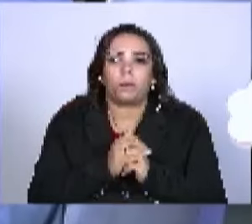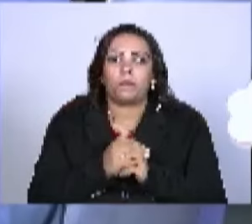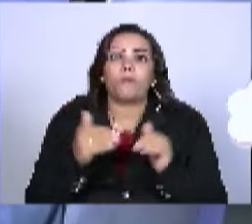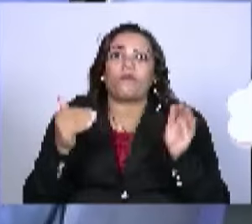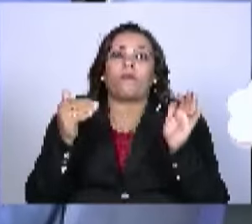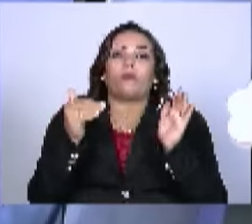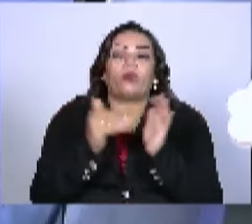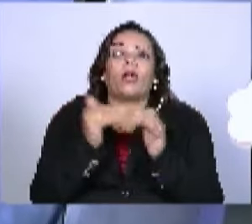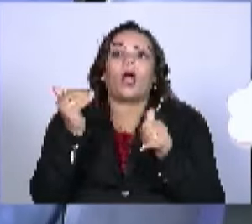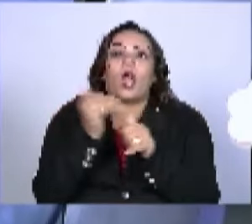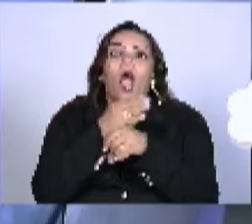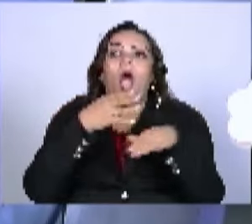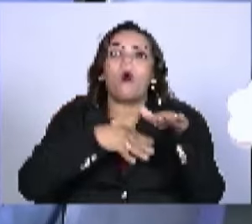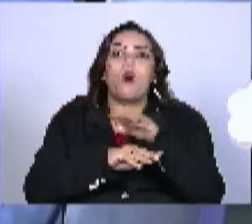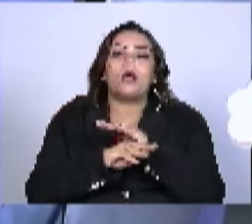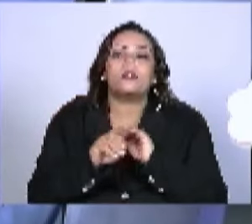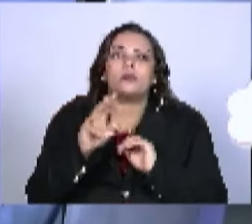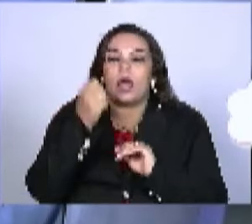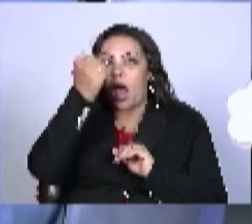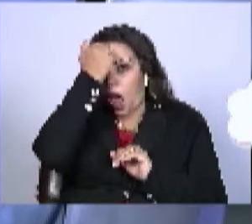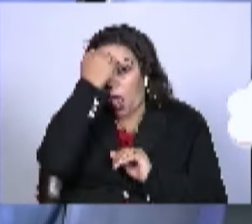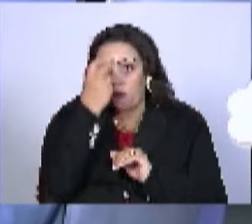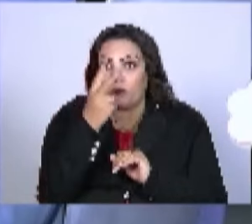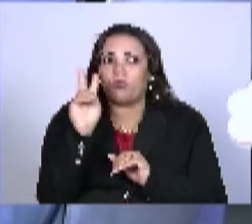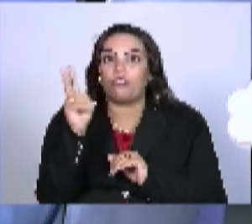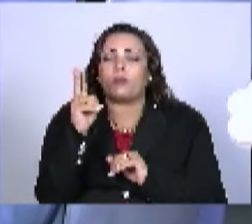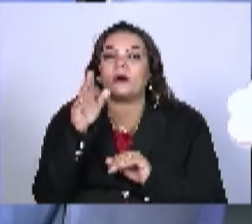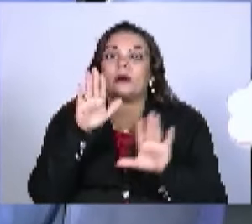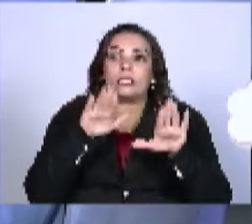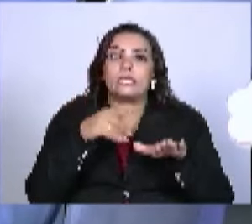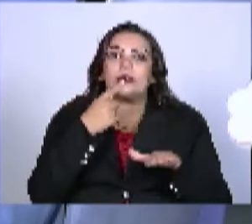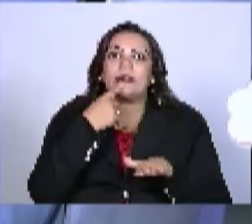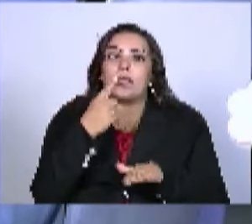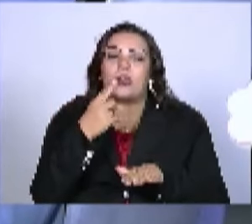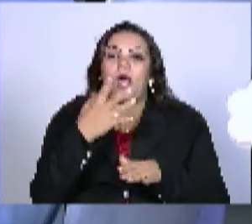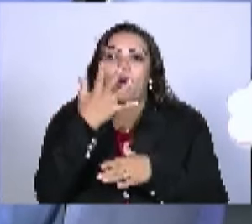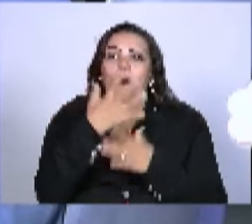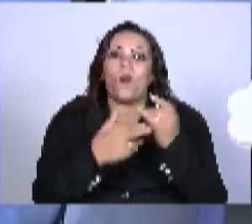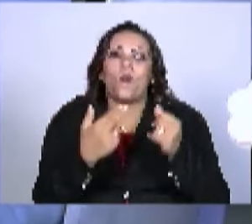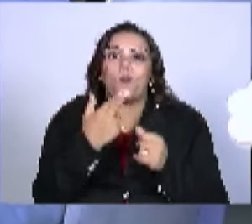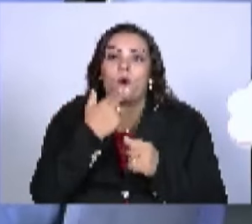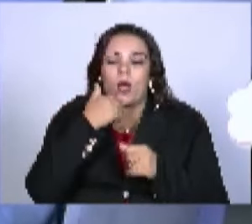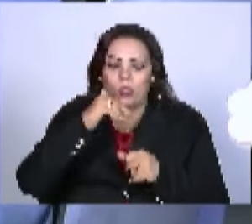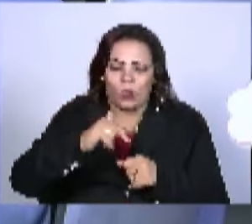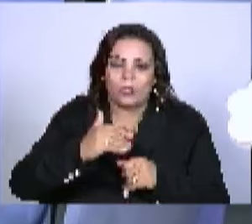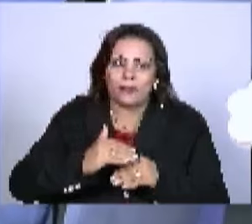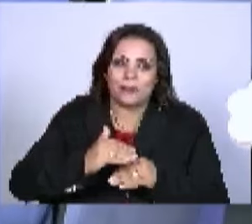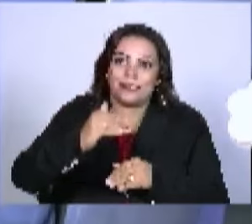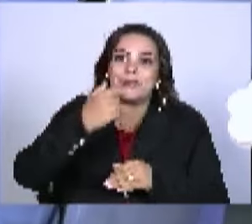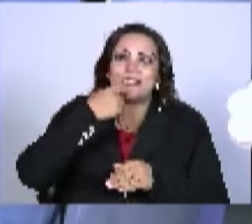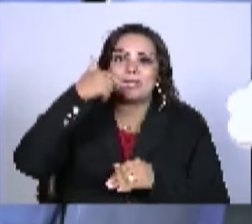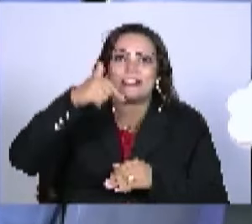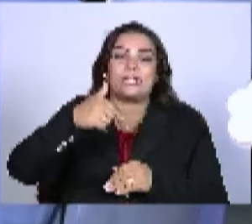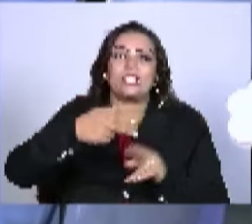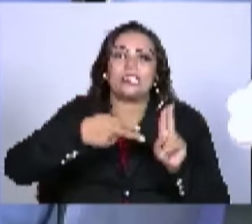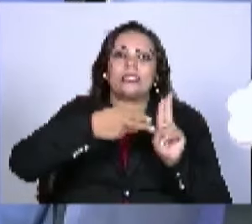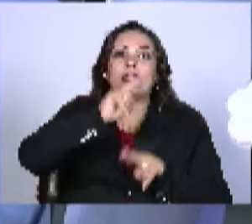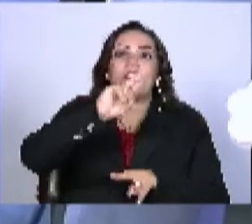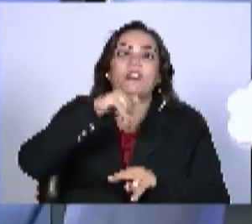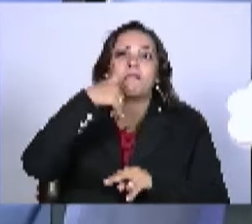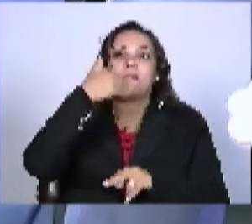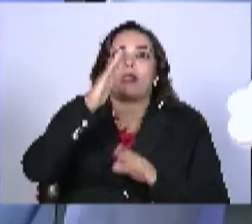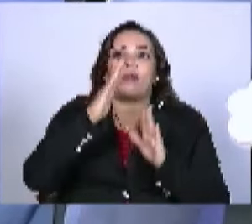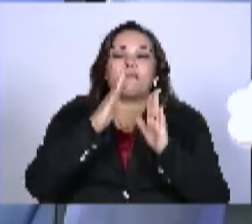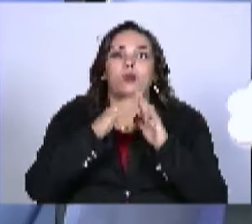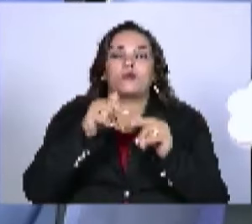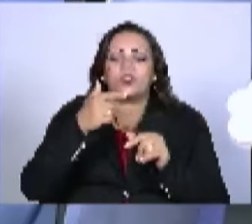اتجوزنا في 2017 قعد معايا سنه خلفت ولد عنده ست سنين حاليا سافر بره مصر وسابه لي